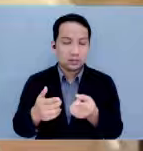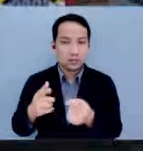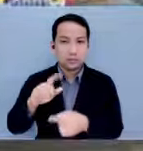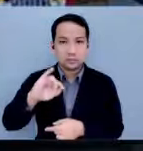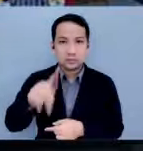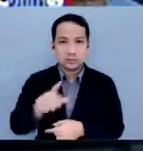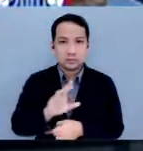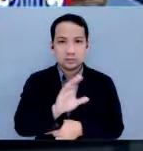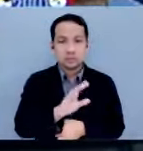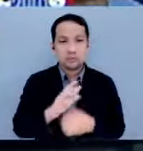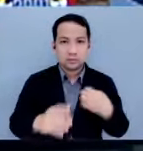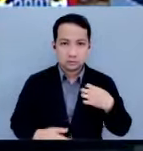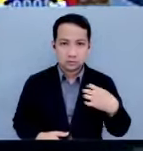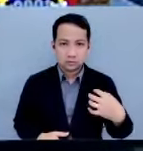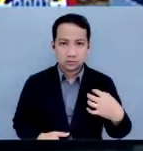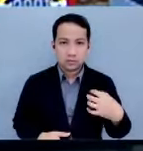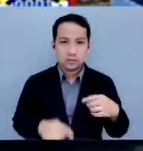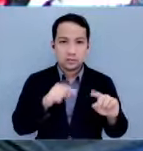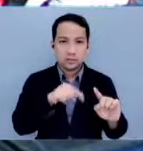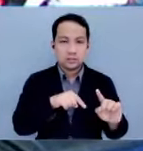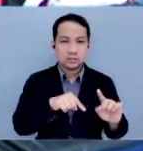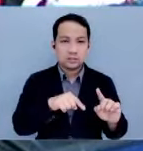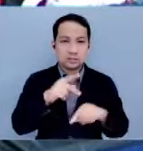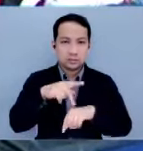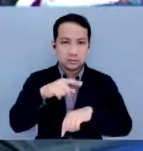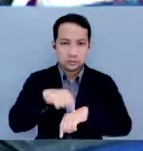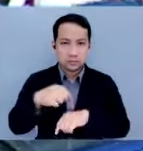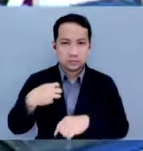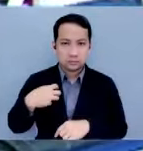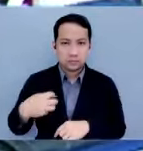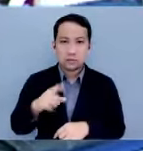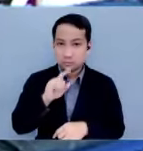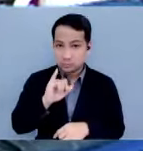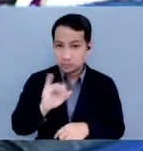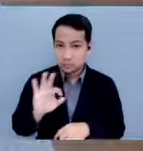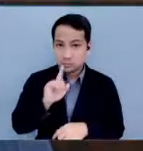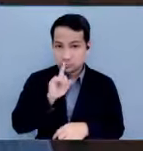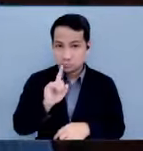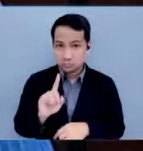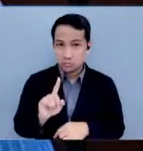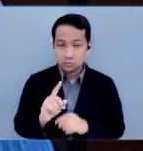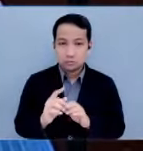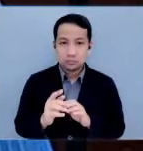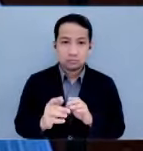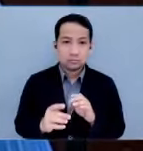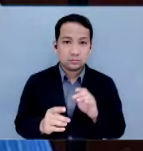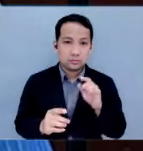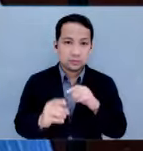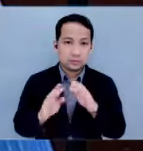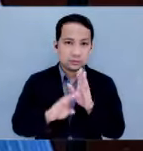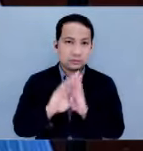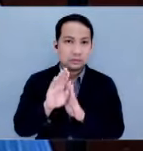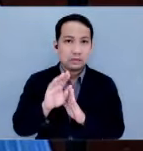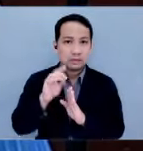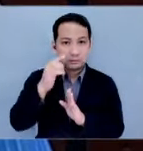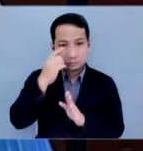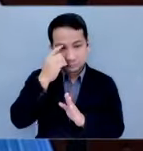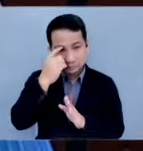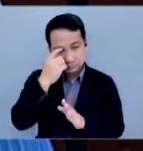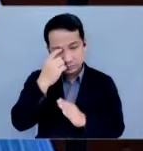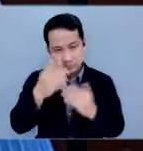pulis. Agad namang kinumpirma ng Parañaque Police kung totoo nga ba ang sumbong. Siguro nag-evolve na rin sila. Mahirap